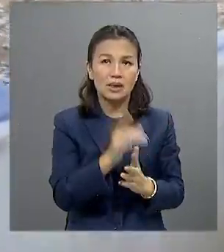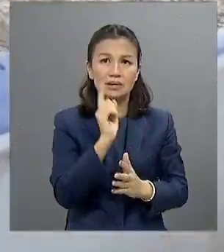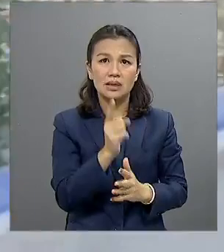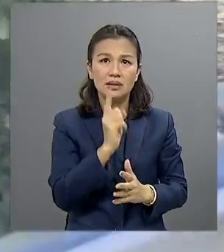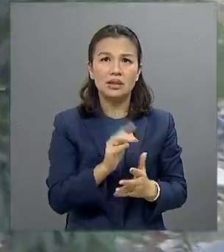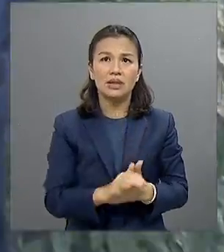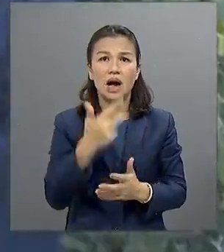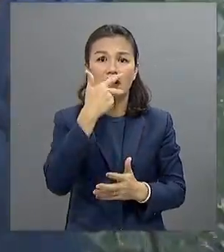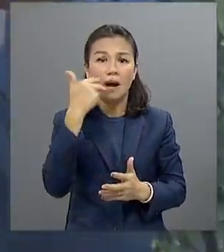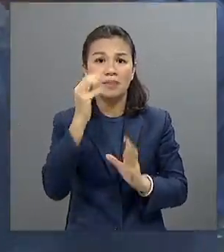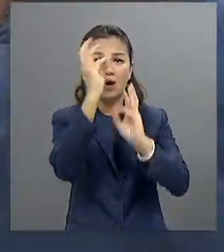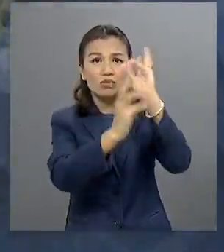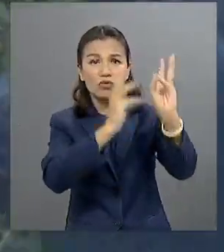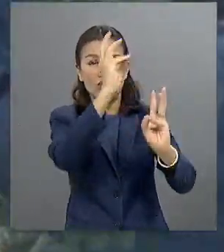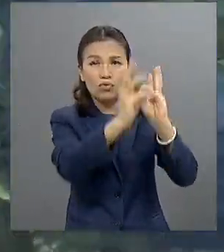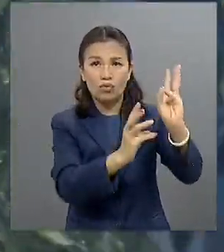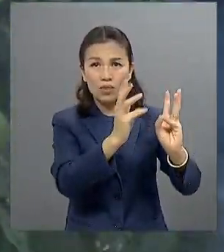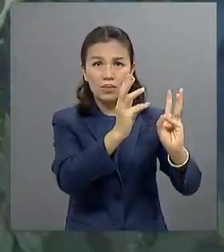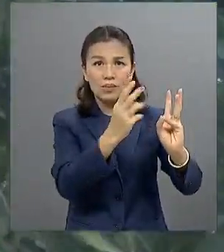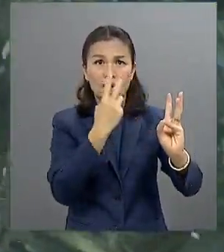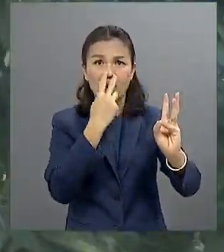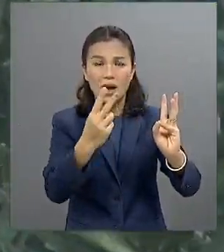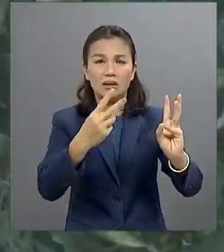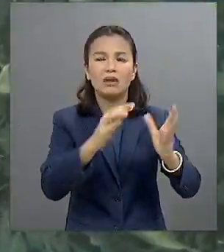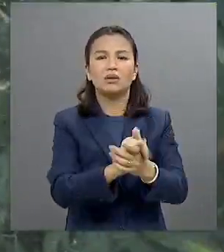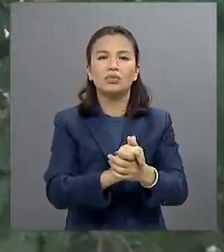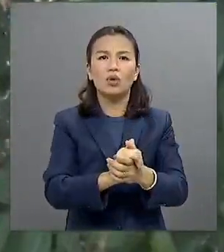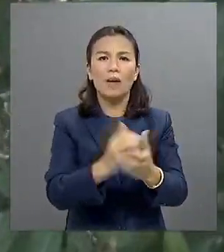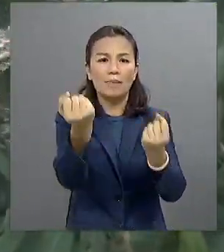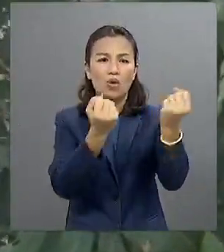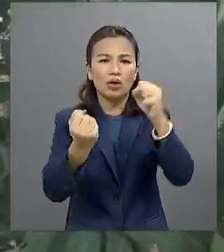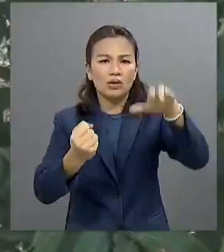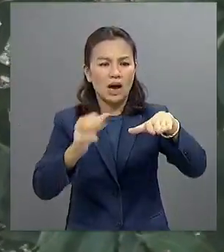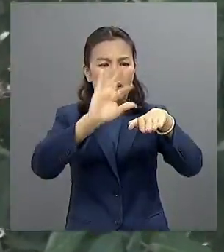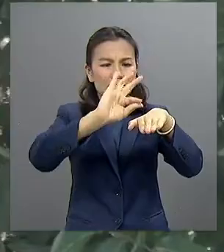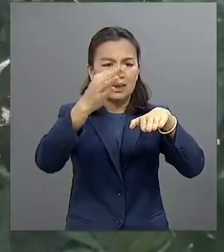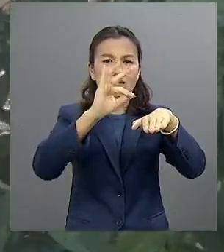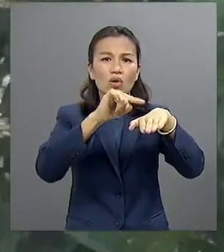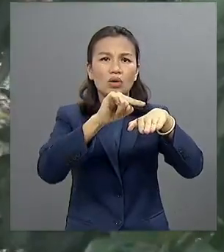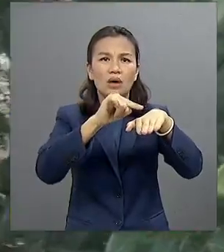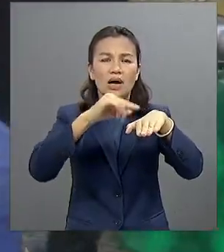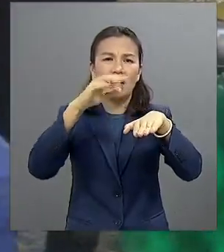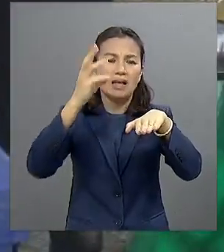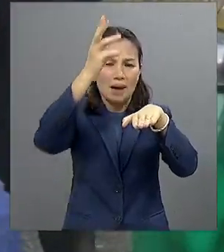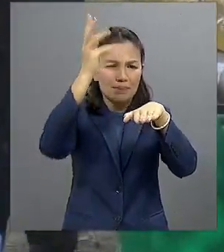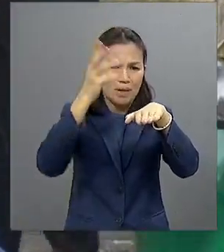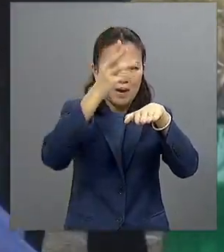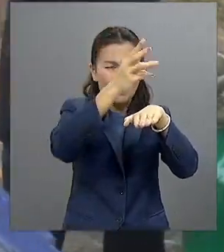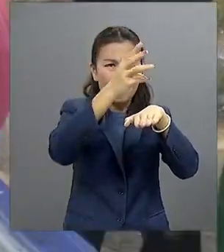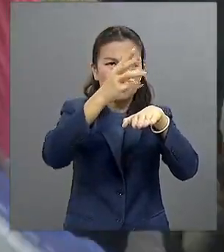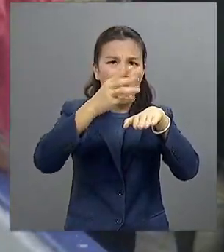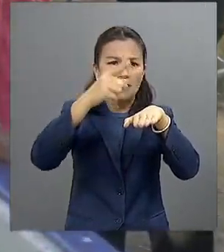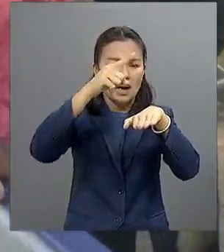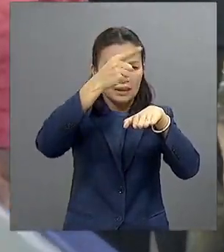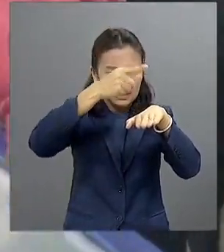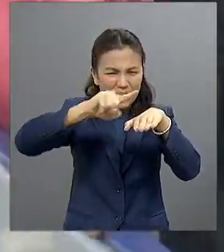วมาตกที่รถหน้ากระจกนะคะจะมีลักษณะเหมือนน้ำค้างแต่พอเอามือไปแตะเนี่ยมันจะเหนียว